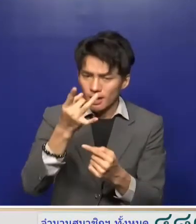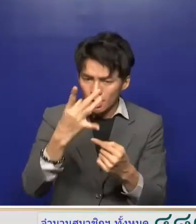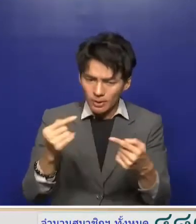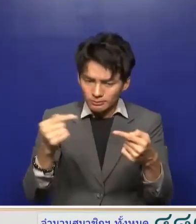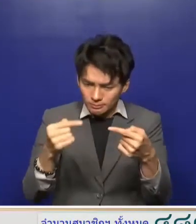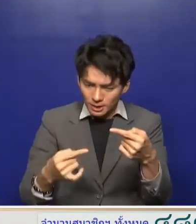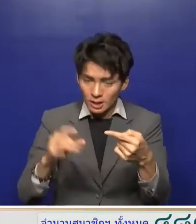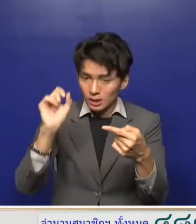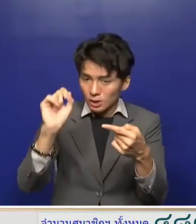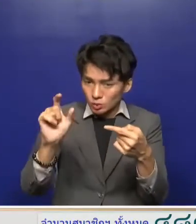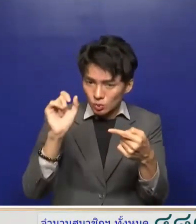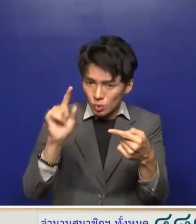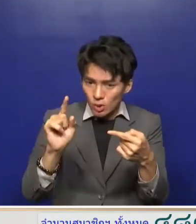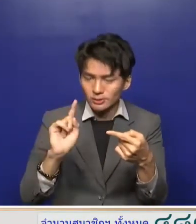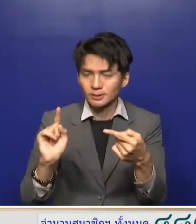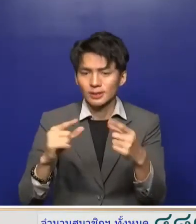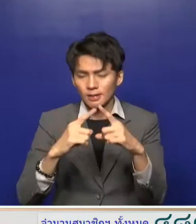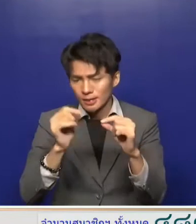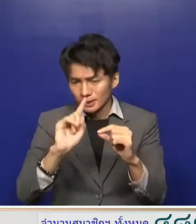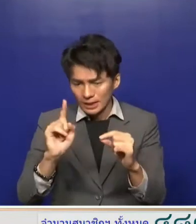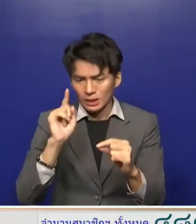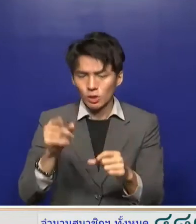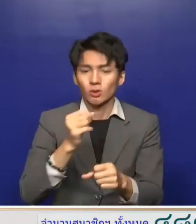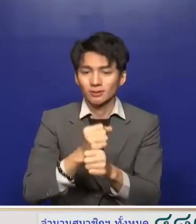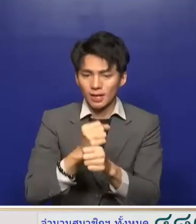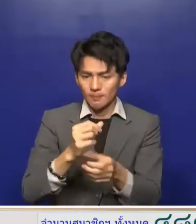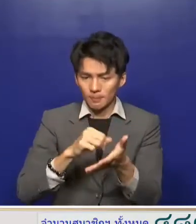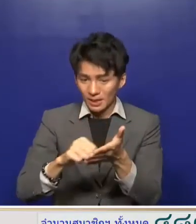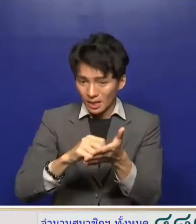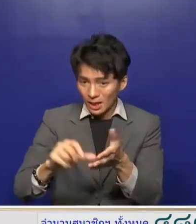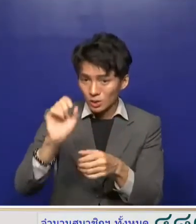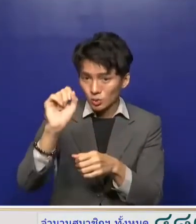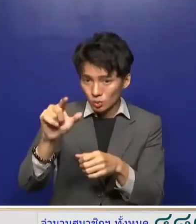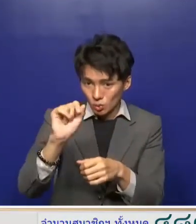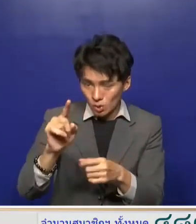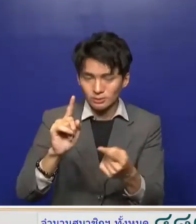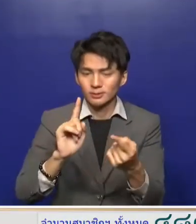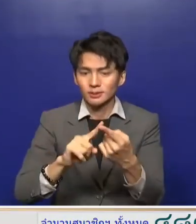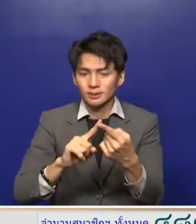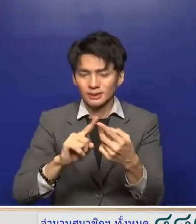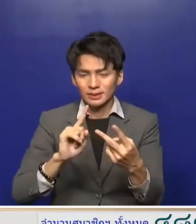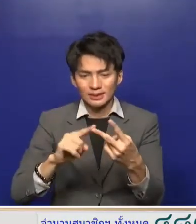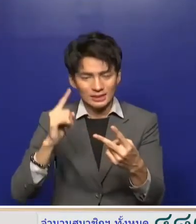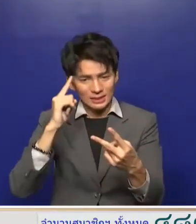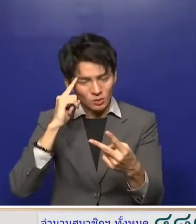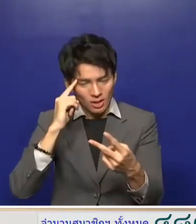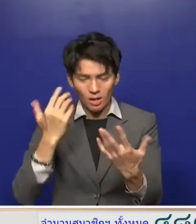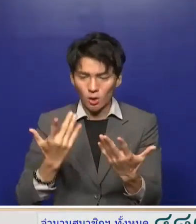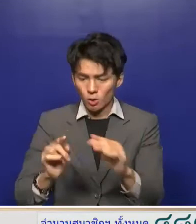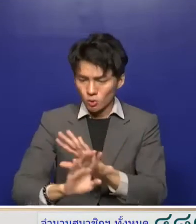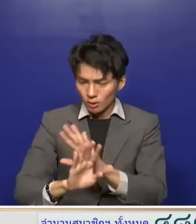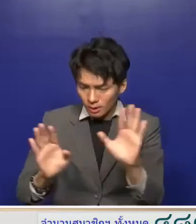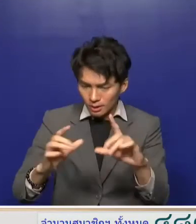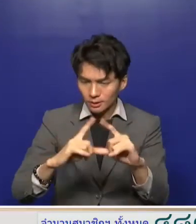เรื่องเร่งด่วนนะฮะที่จะต้องแก้ไขปรับปรุงเรื่องไหนที่เราเห็นว่าควรจะต้องยกเลิกน